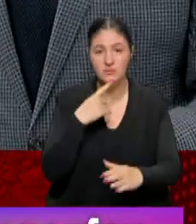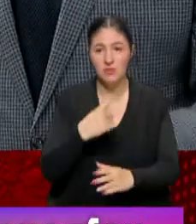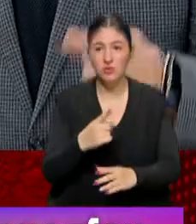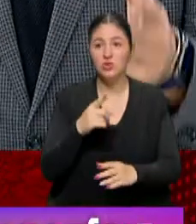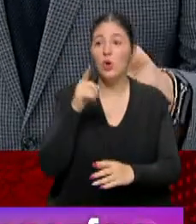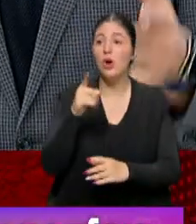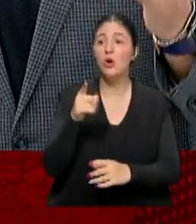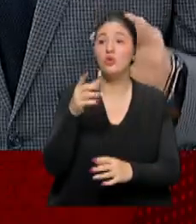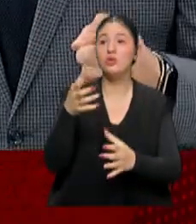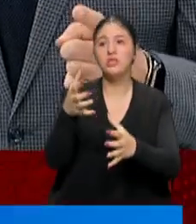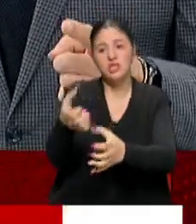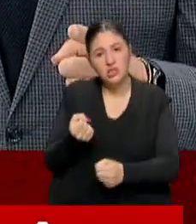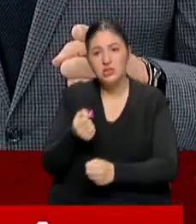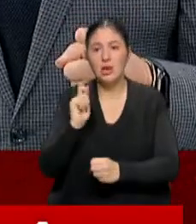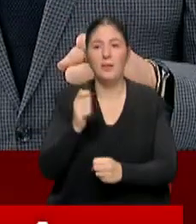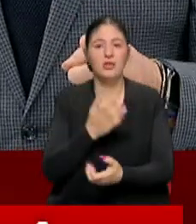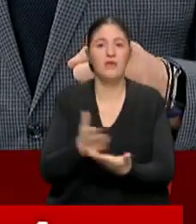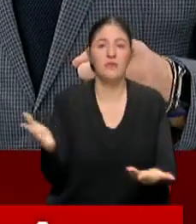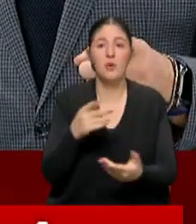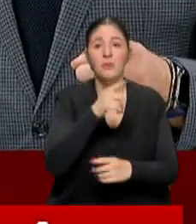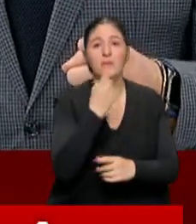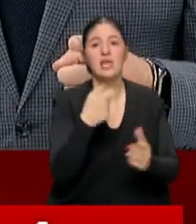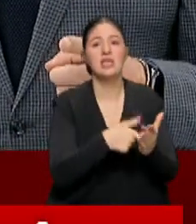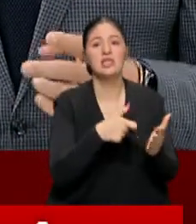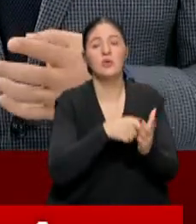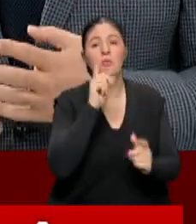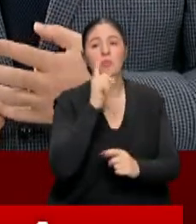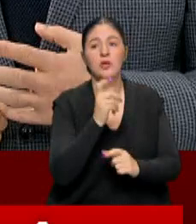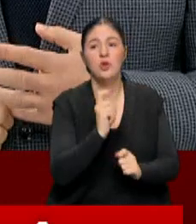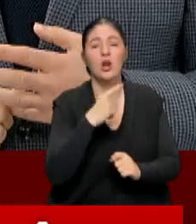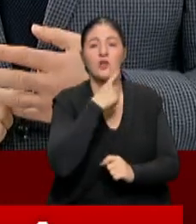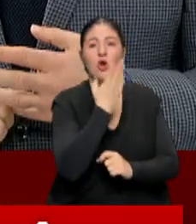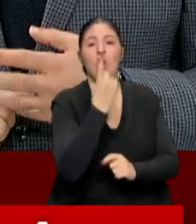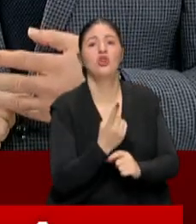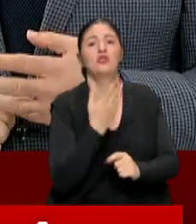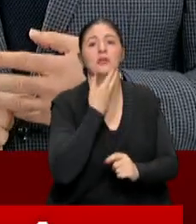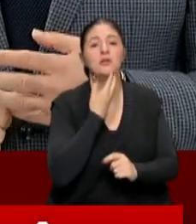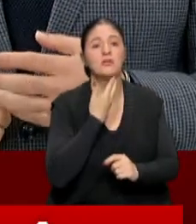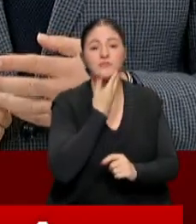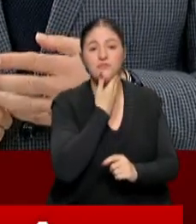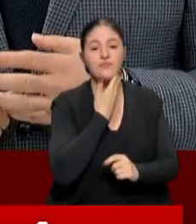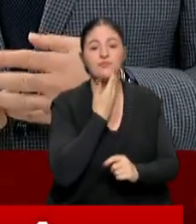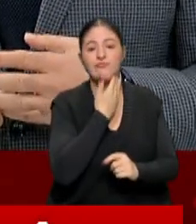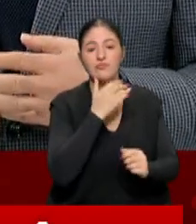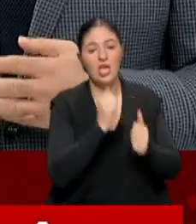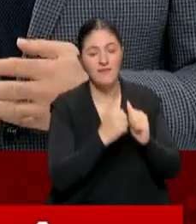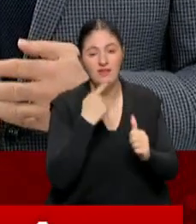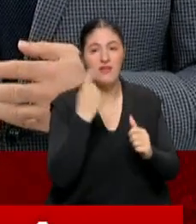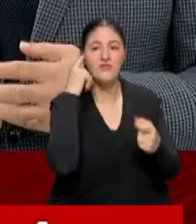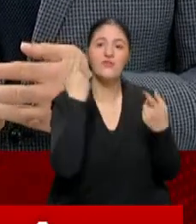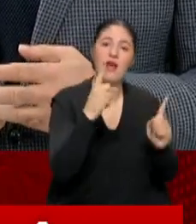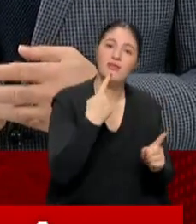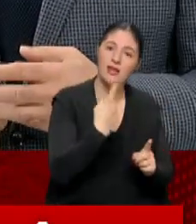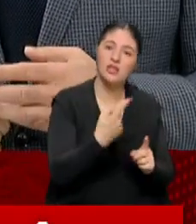onu tutmayı beceriyorsun buna bir de isim bulmakta zorlanıyorlar Yani önce işte kga denildi sonra görüş